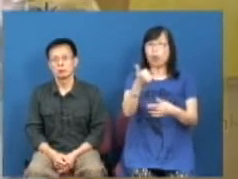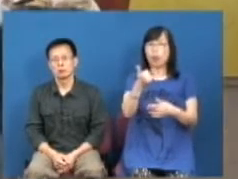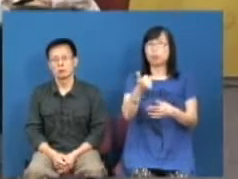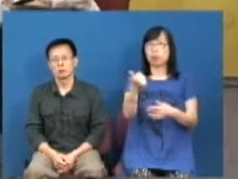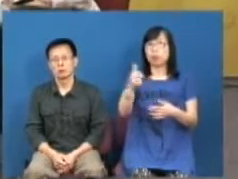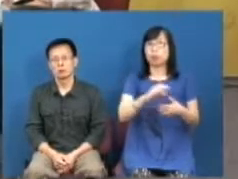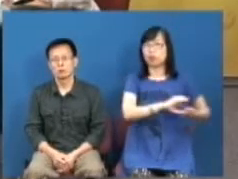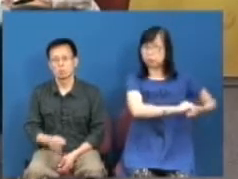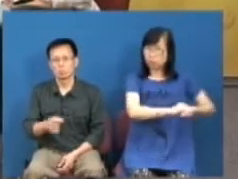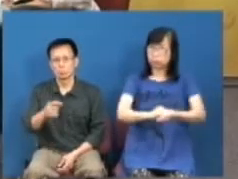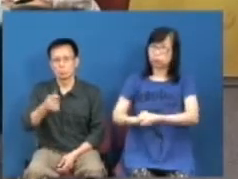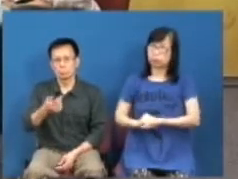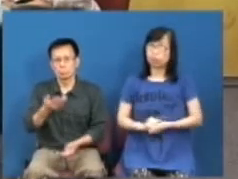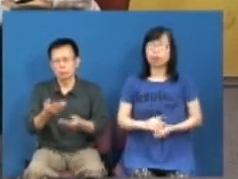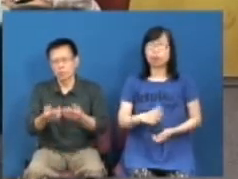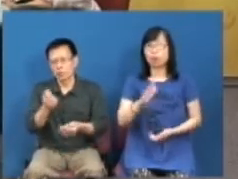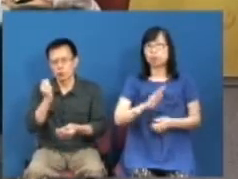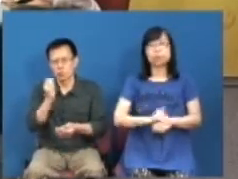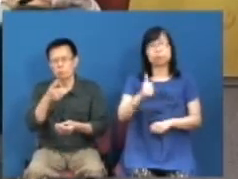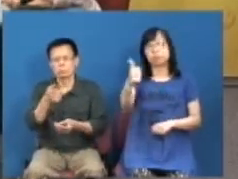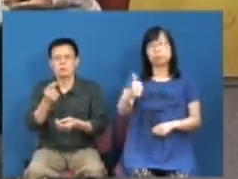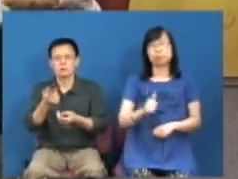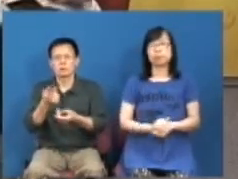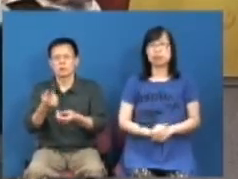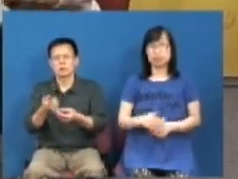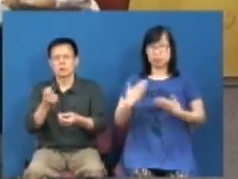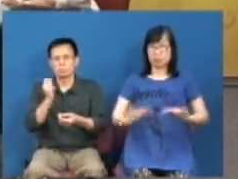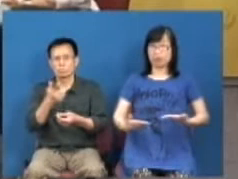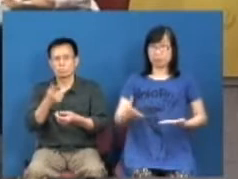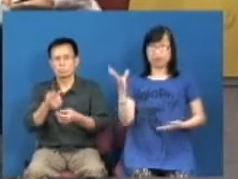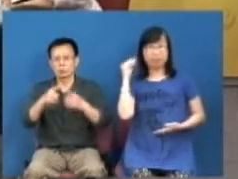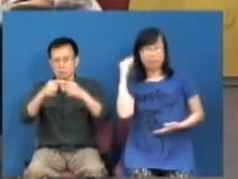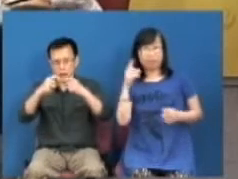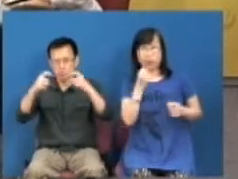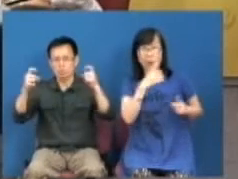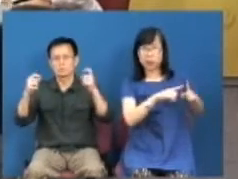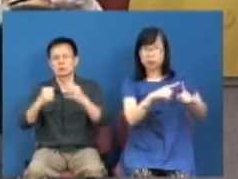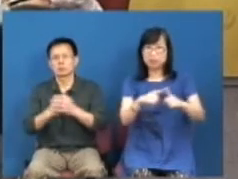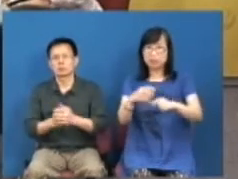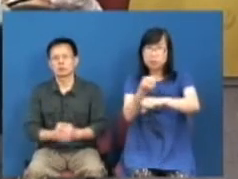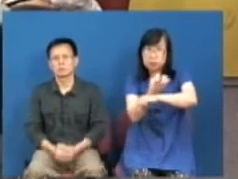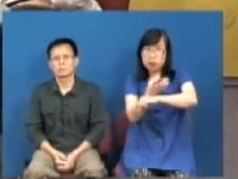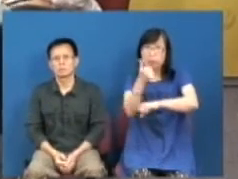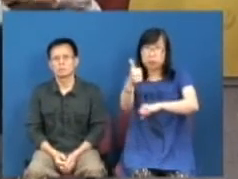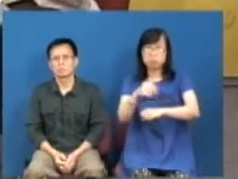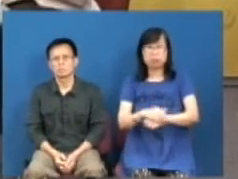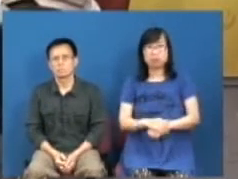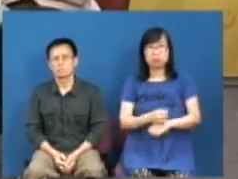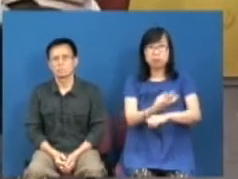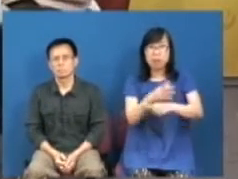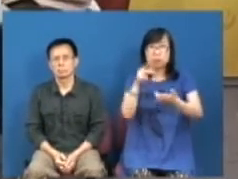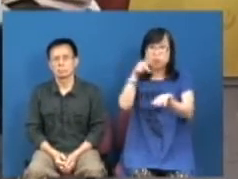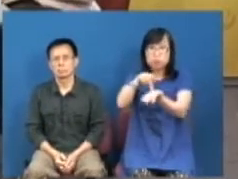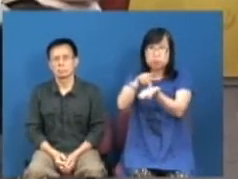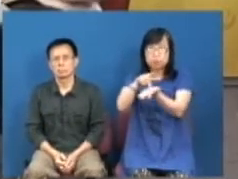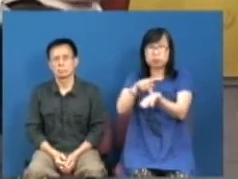山 好啲啦， 都正嘅應該話係啊。我今日先聽到啲居民講話啊，荃灣好啊，但係荃灣租層樓又貴